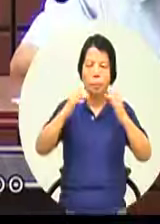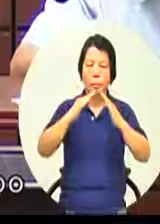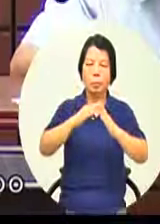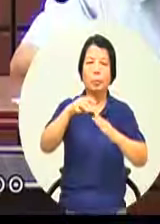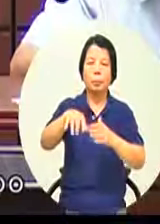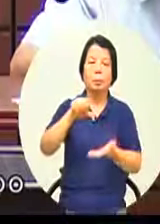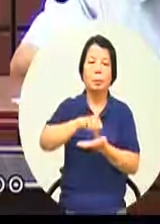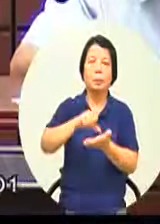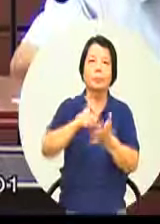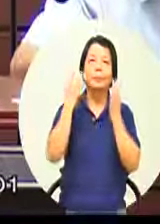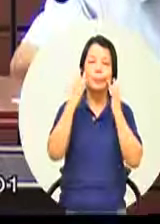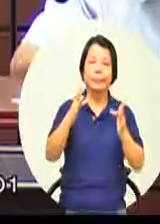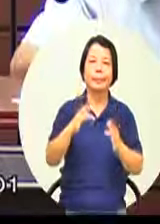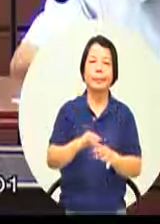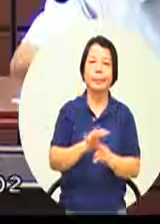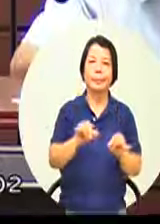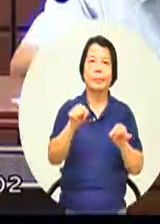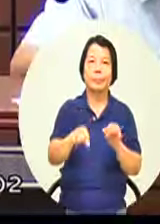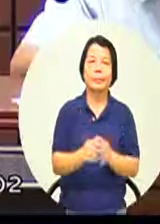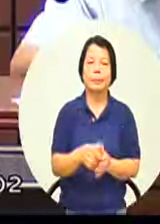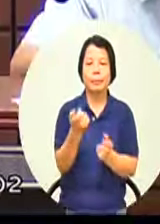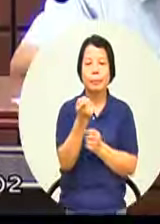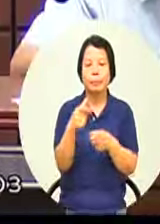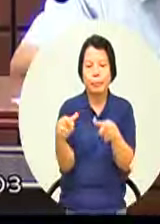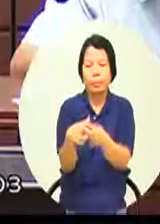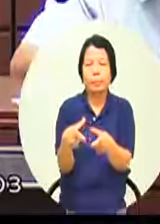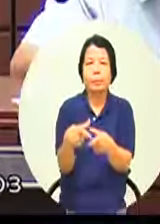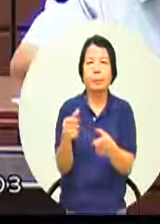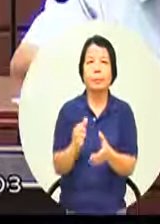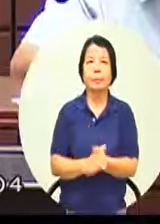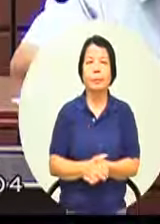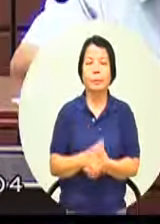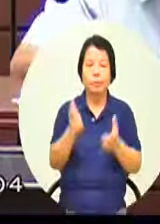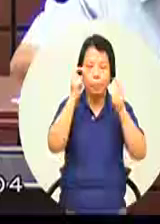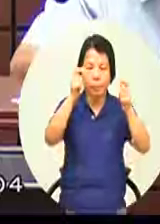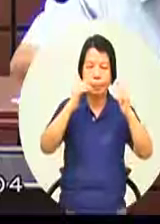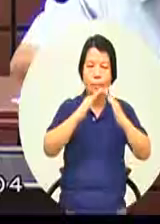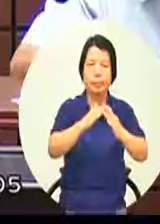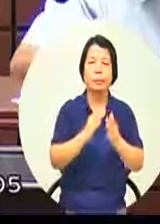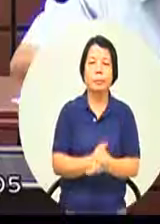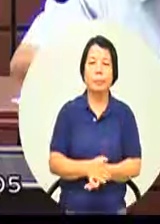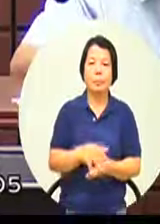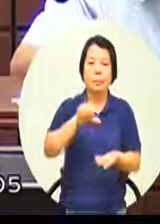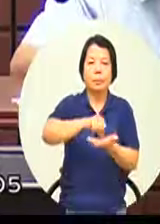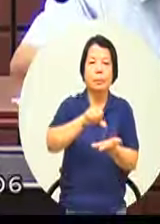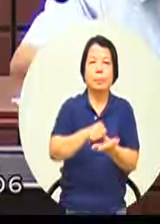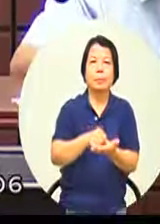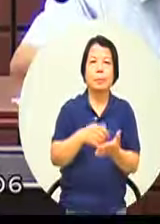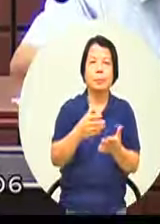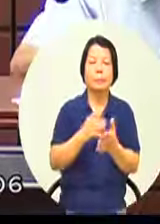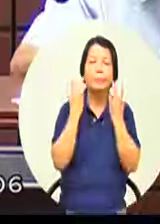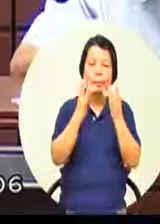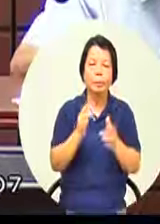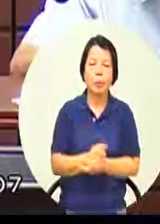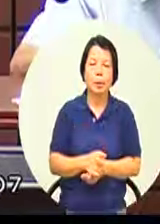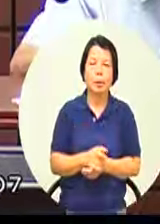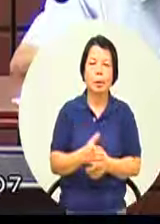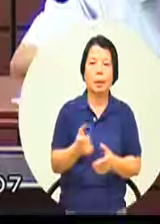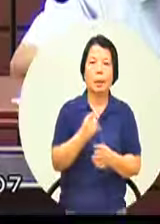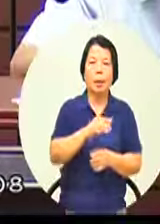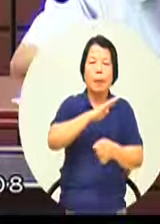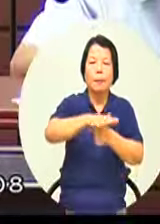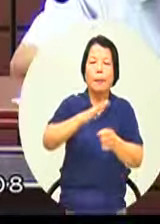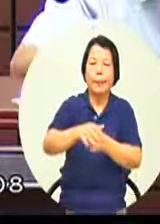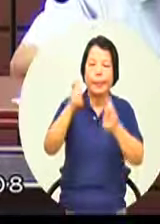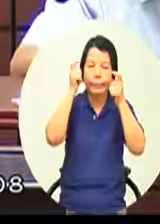菜的面积相当小，而且是高雄的生产的菜不足以应付高雄市的所有市